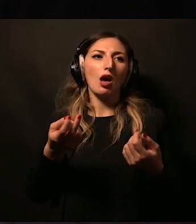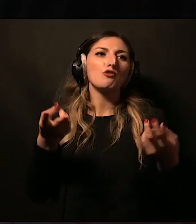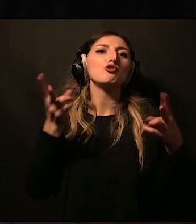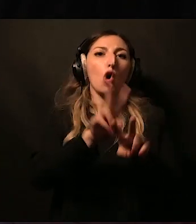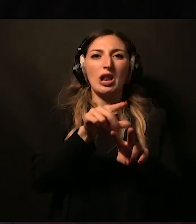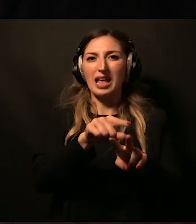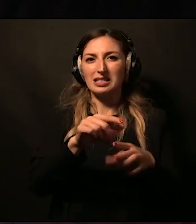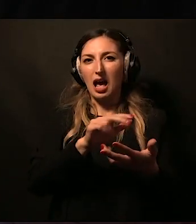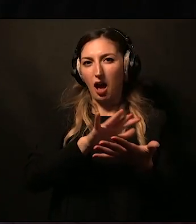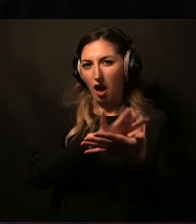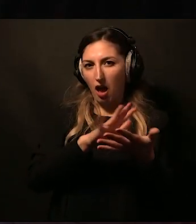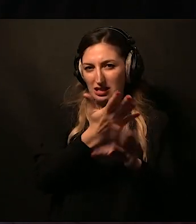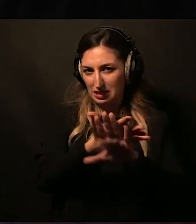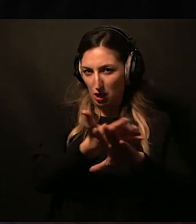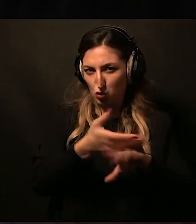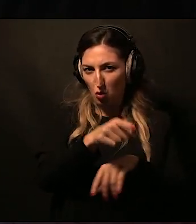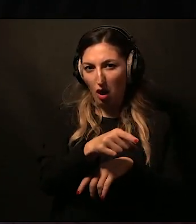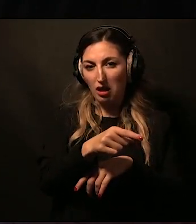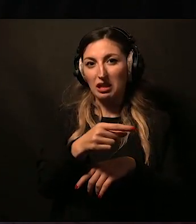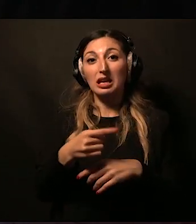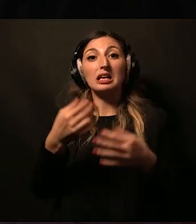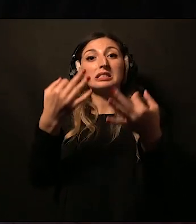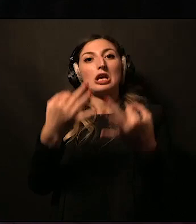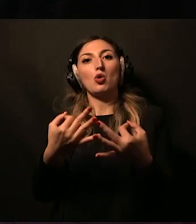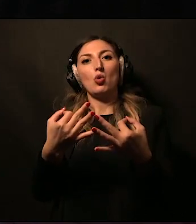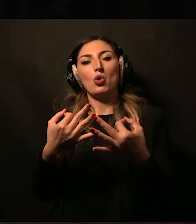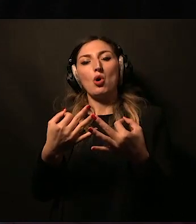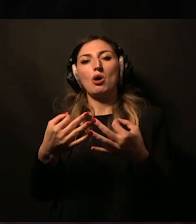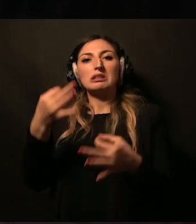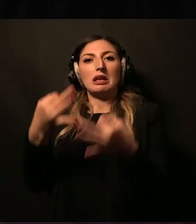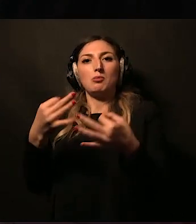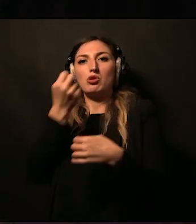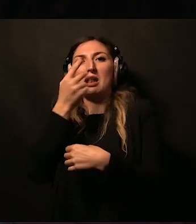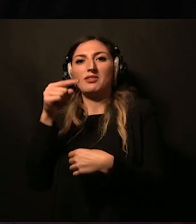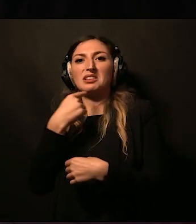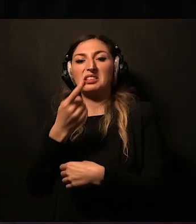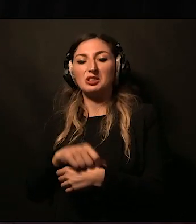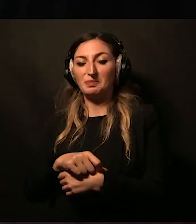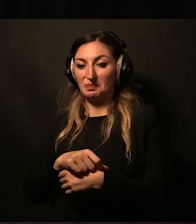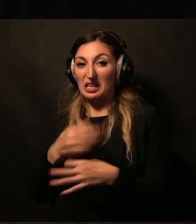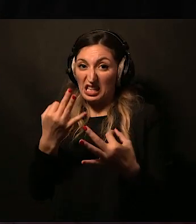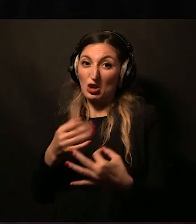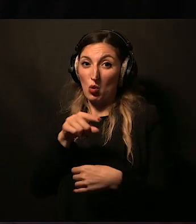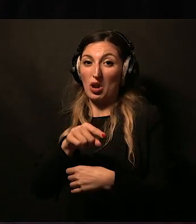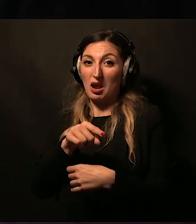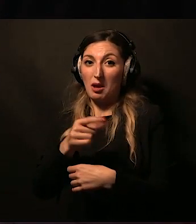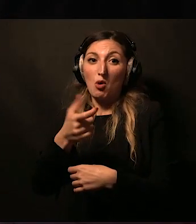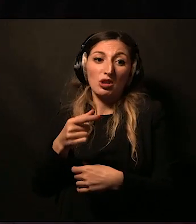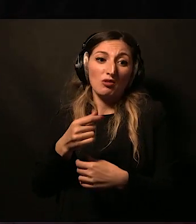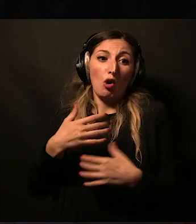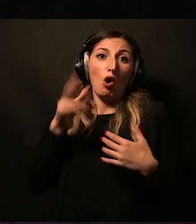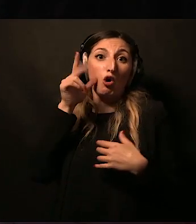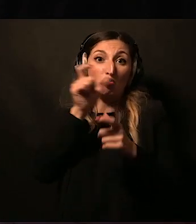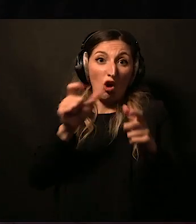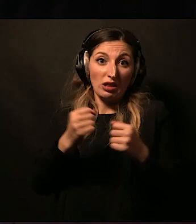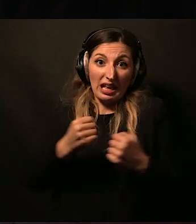le donne grasse sono indesiderabili non possono essere violentate al massimo possono essere rifiutate e